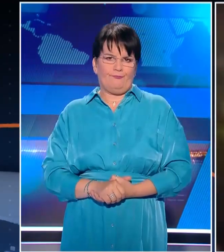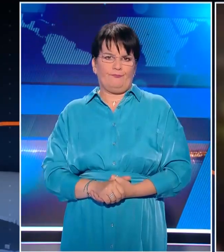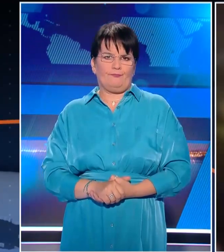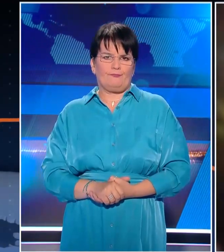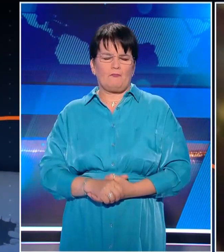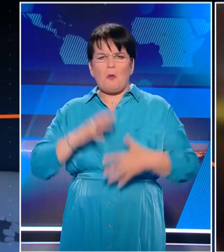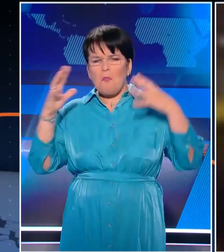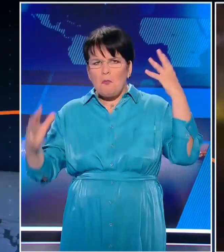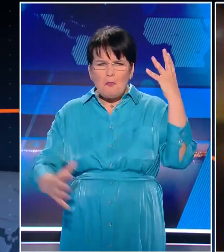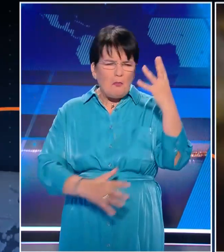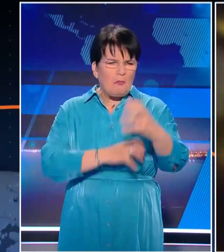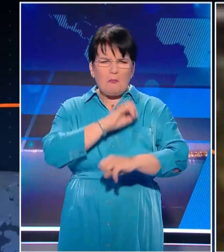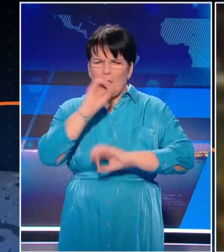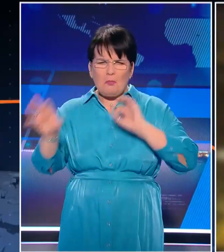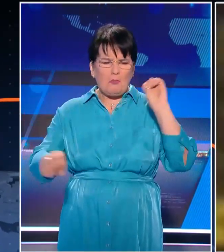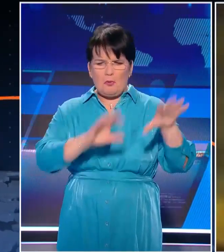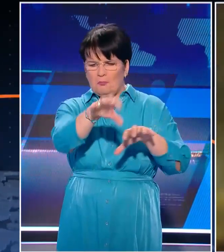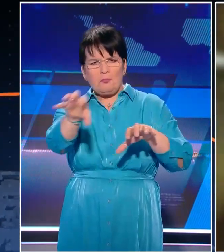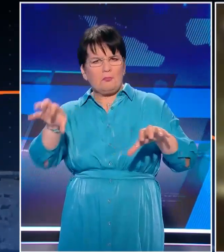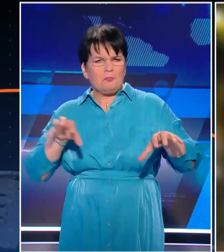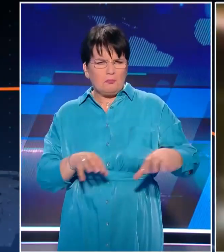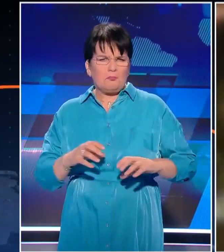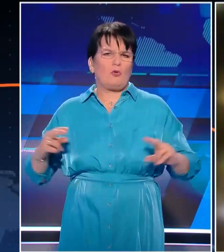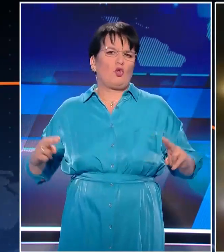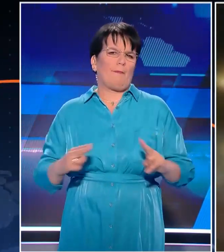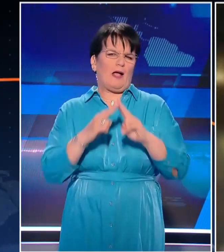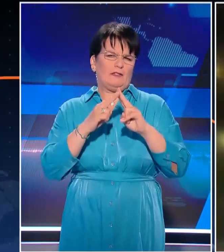Τα επεισόδια εξαπλώθηκαν και σε άλλα προάστια του Παρισιού μέσα στη νύχτα.